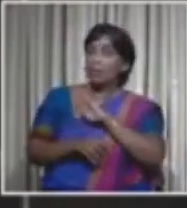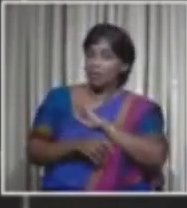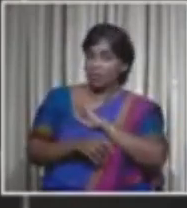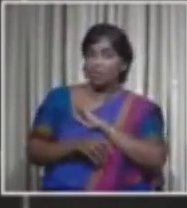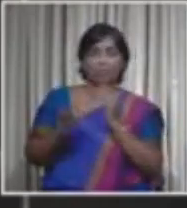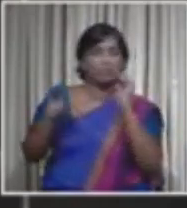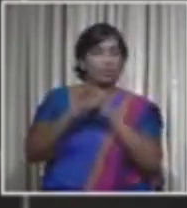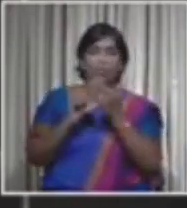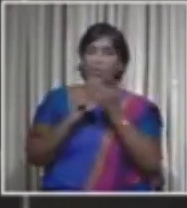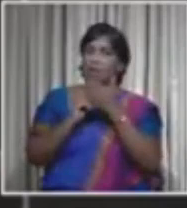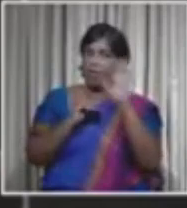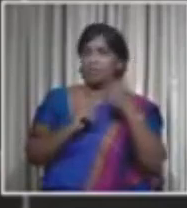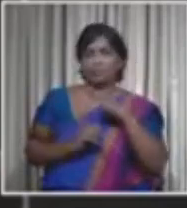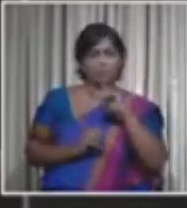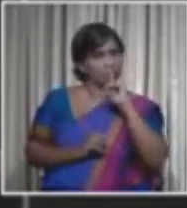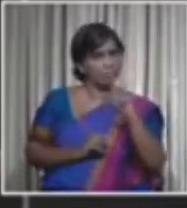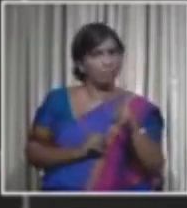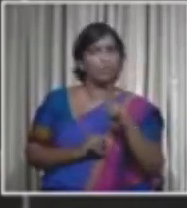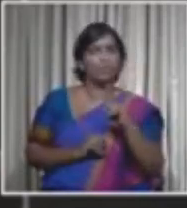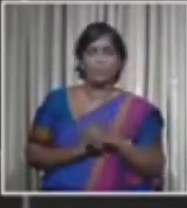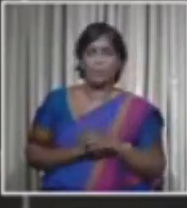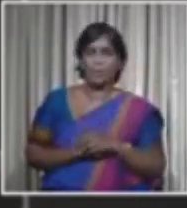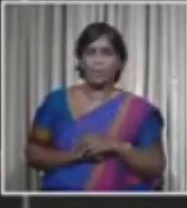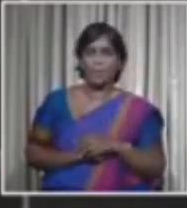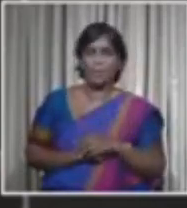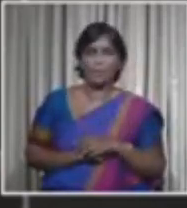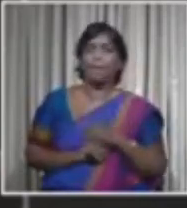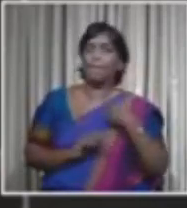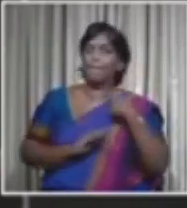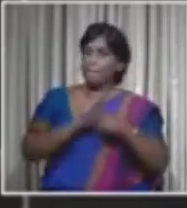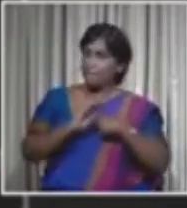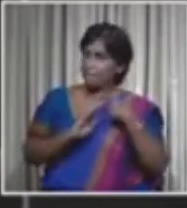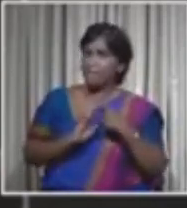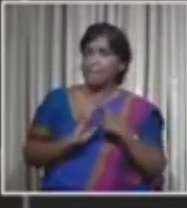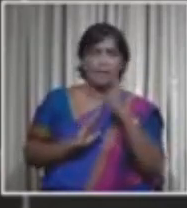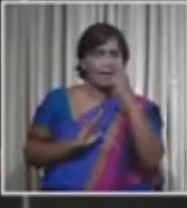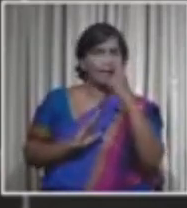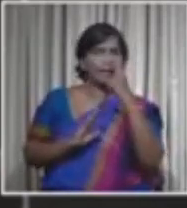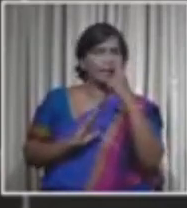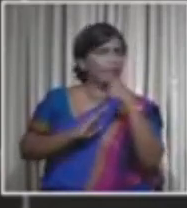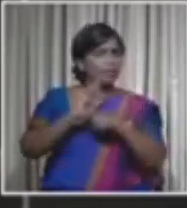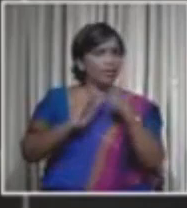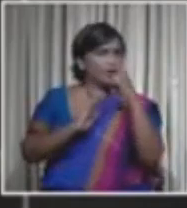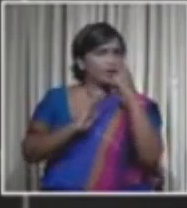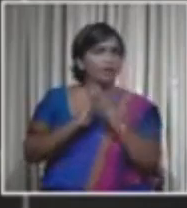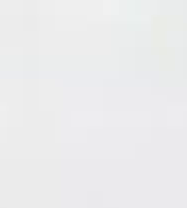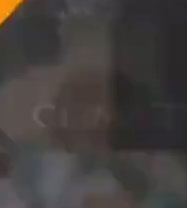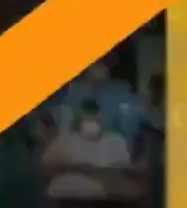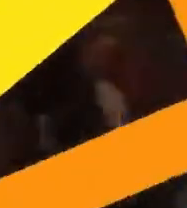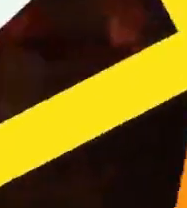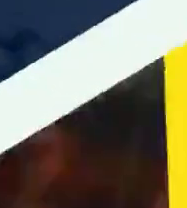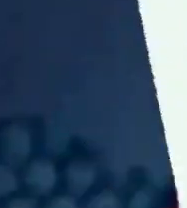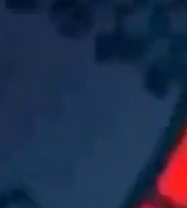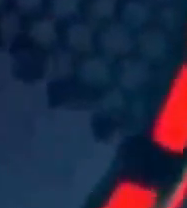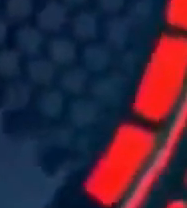இன ஒற்றுமையினால், இன ஐக்கியத்தினால் ஒரு நாடு ஒரு சட்டம் நாட்டுக்கு தேவை, அதை நல்லவர்களை கொண்டு செய்வீங்கள் என்று அன்பாக கேட்டு விடைபெறுகிறேன். நன்றி.